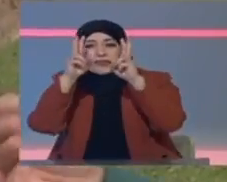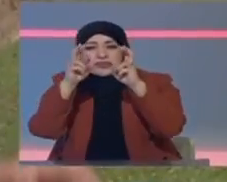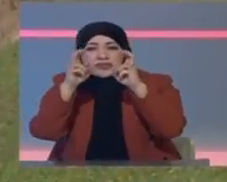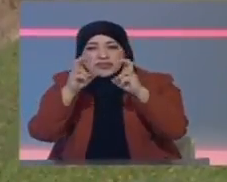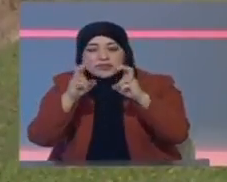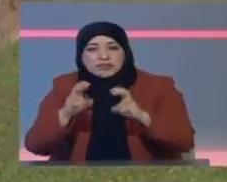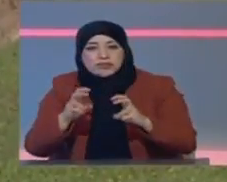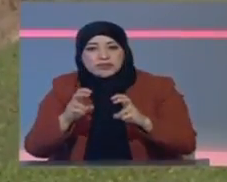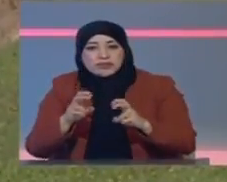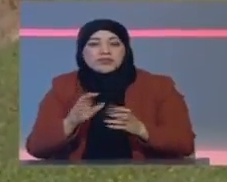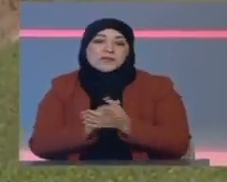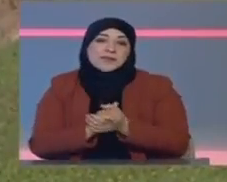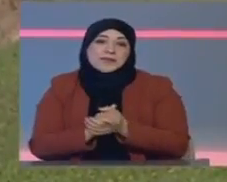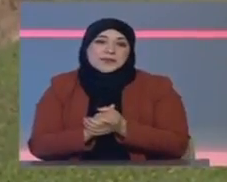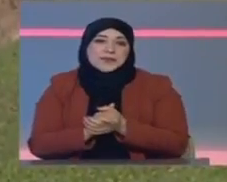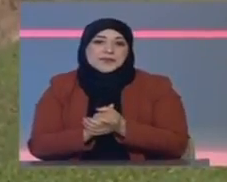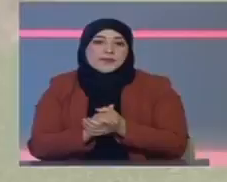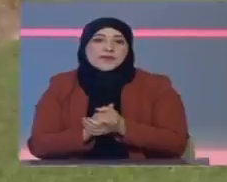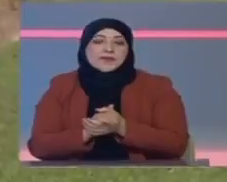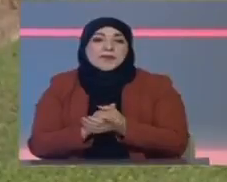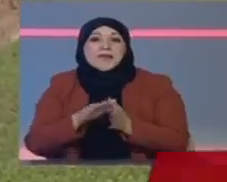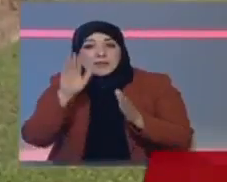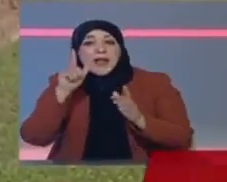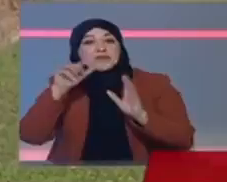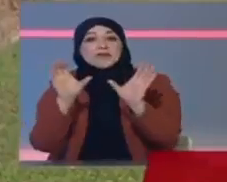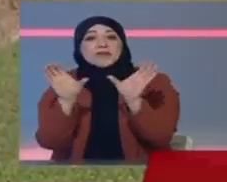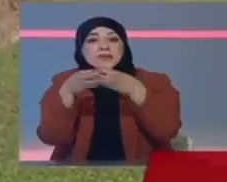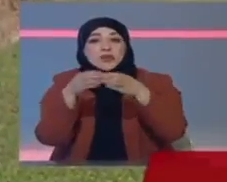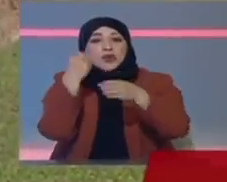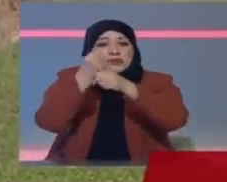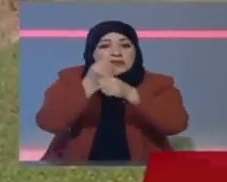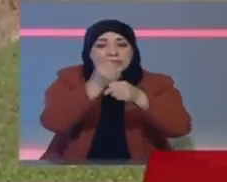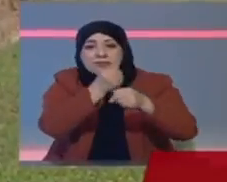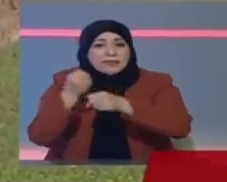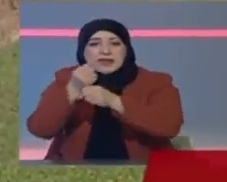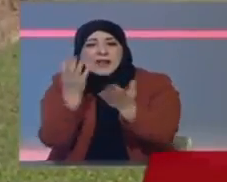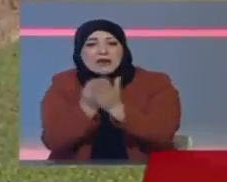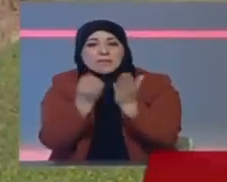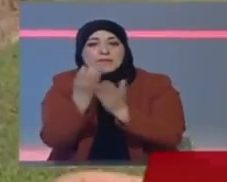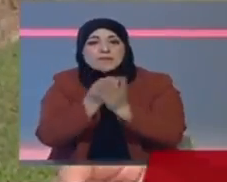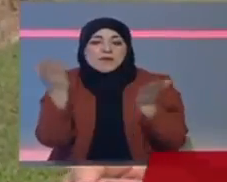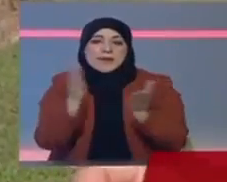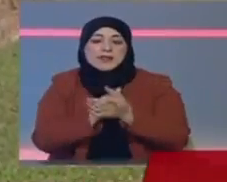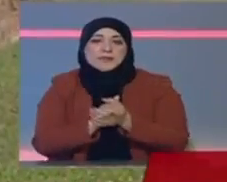والنزول يبدا على طول في مجموعه ويشوفوا